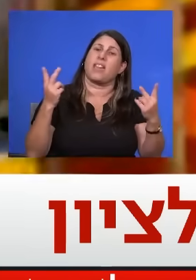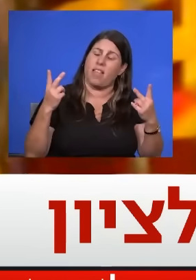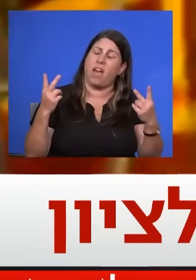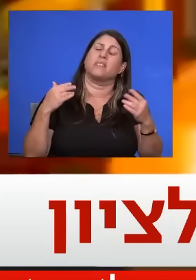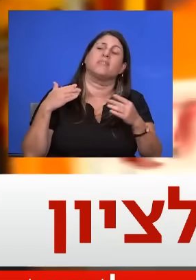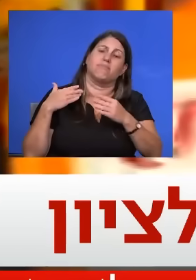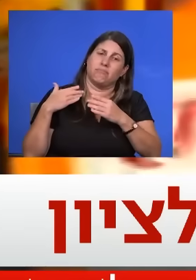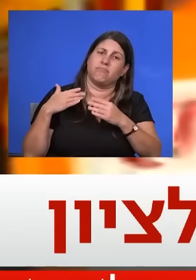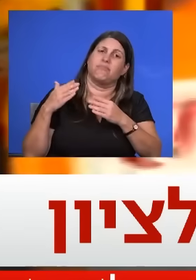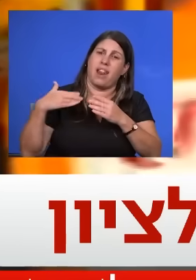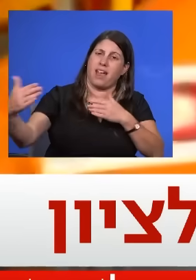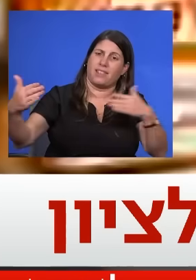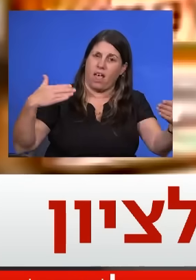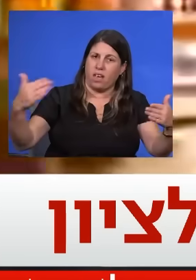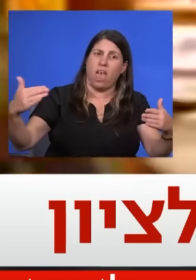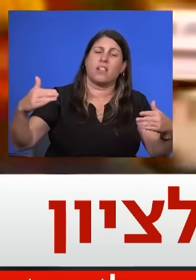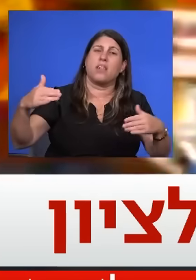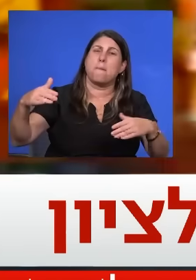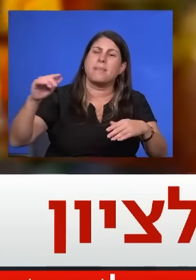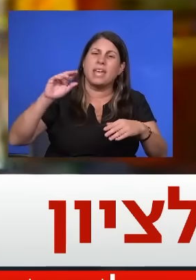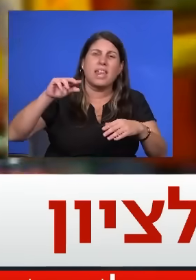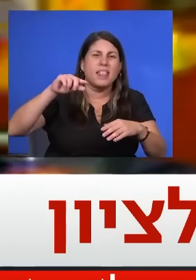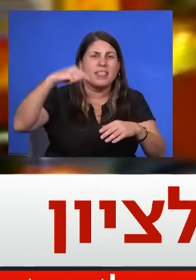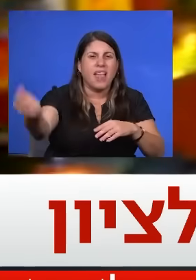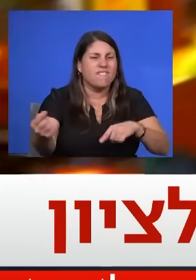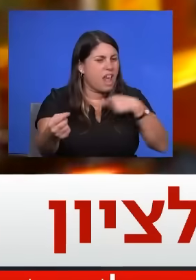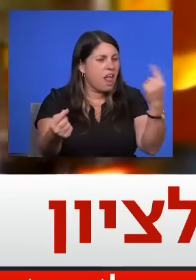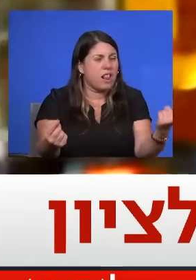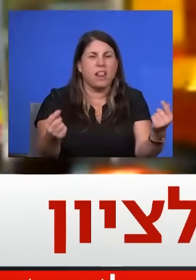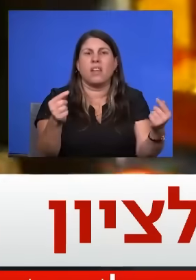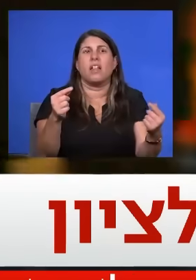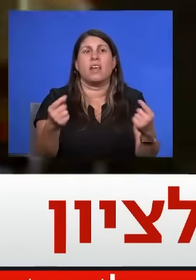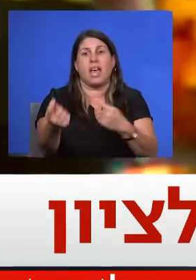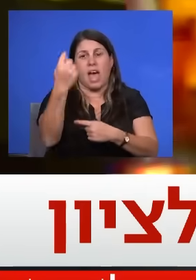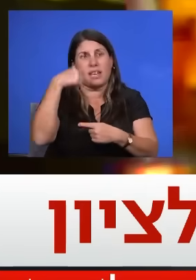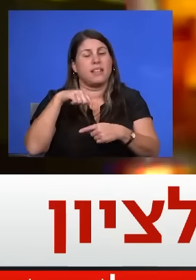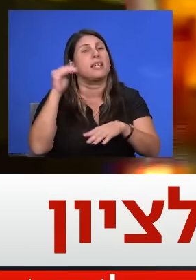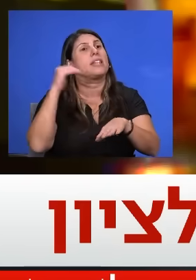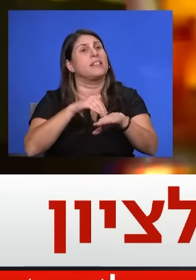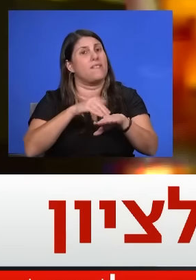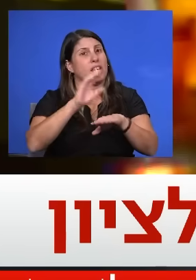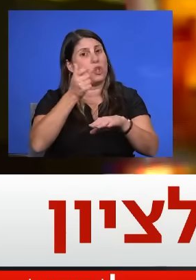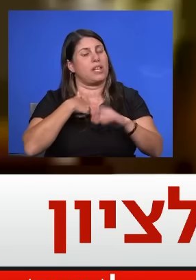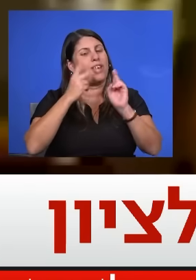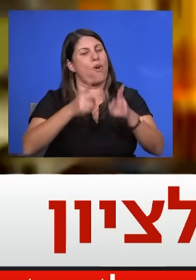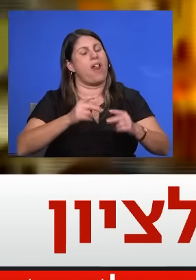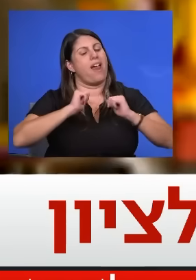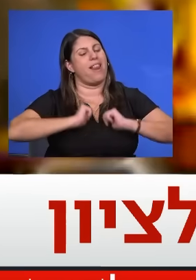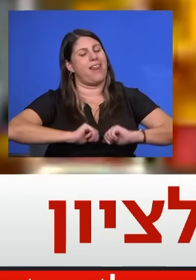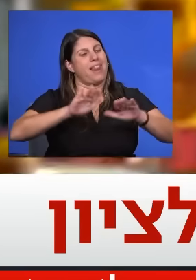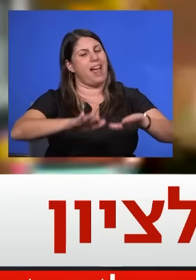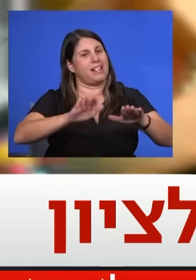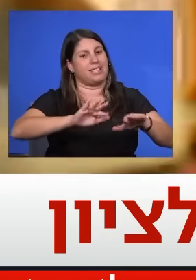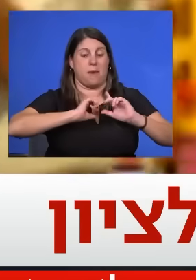מחלקי רקטות, מנפלים או רסיסים. אוקיי, הדיווח הראשוני אני יכול להרגיע, מיכל, ממגן דוד אדום, אנחנו שמענו